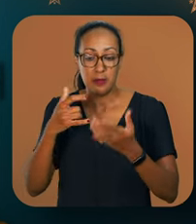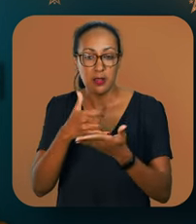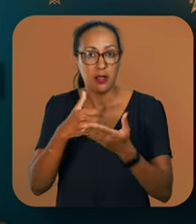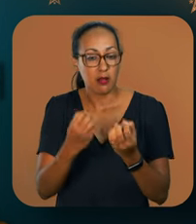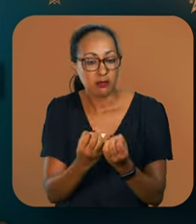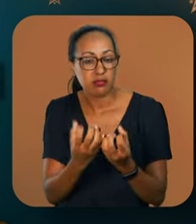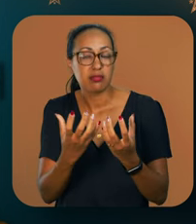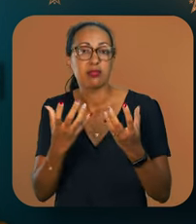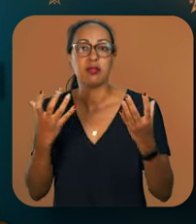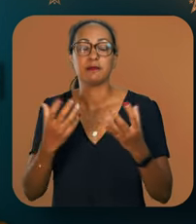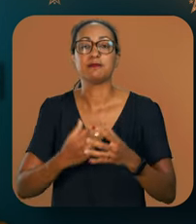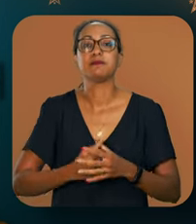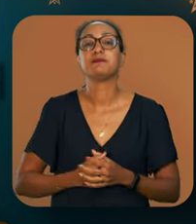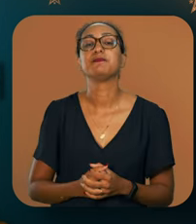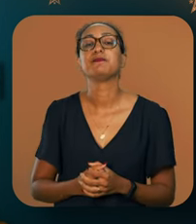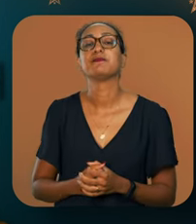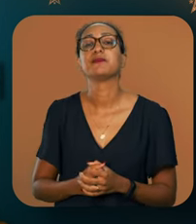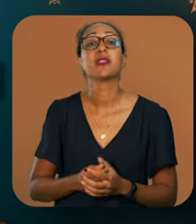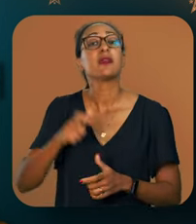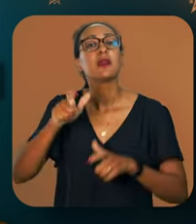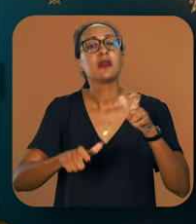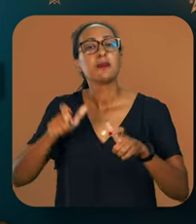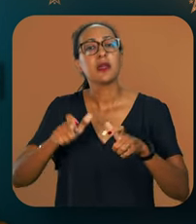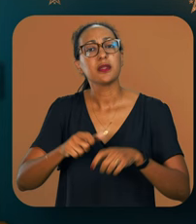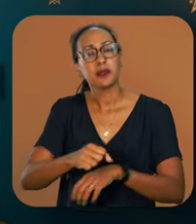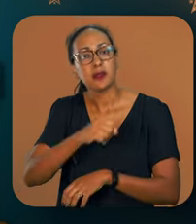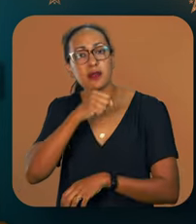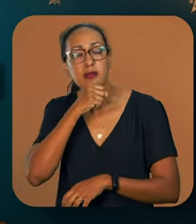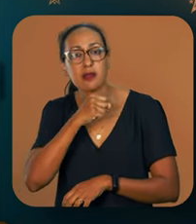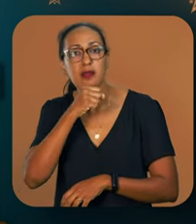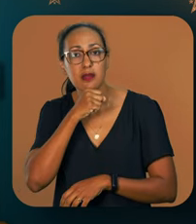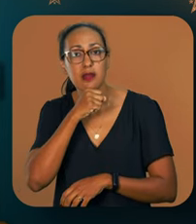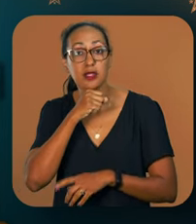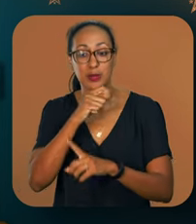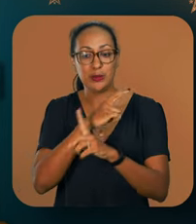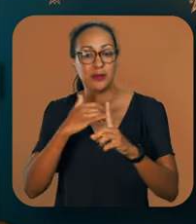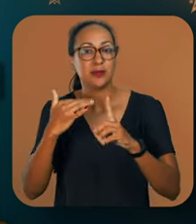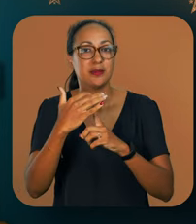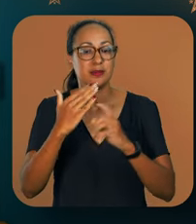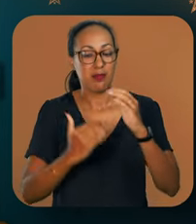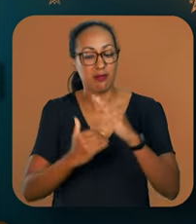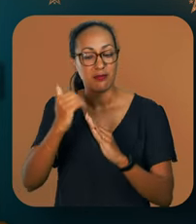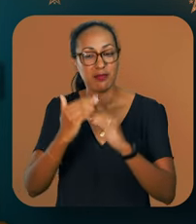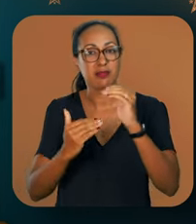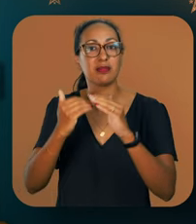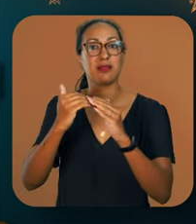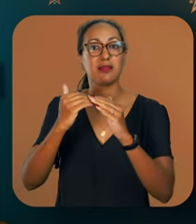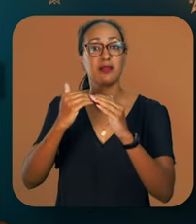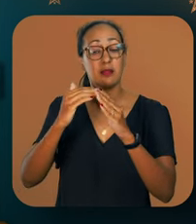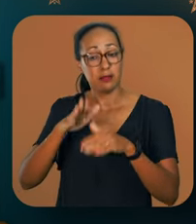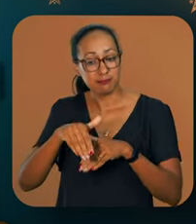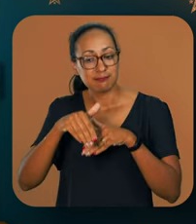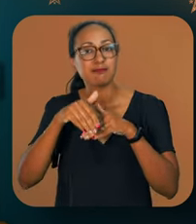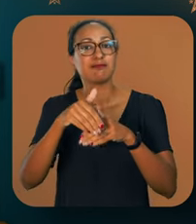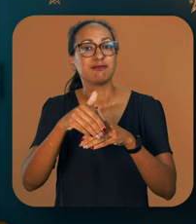île aux personnes âgées qui ont contribué à bâtir notre société et qui Contin continuent d'apporter leur